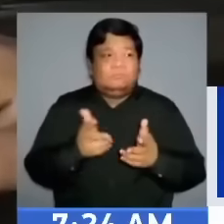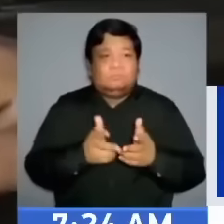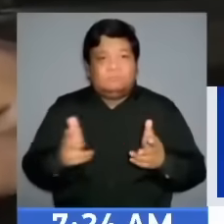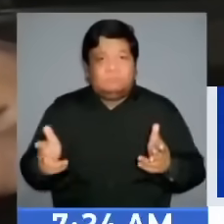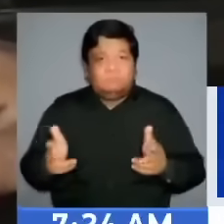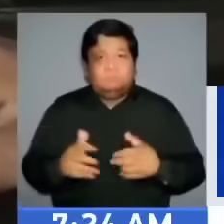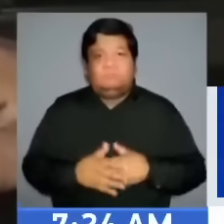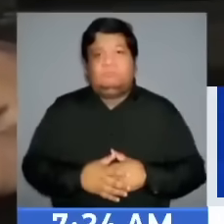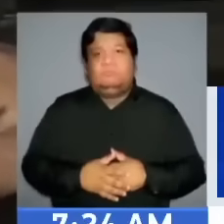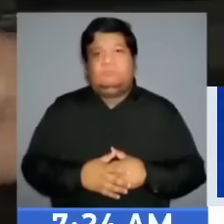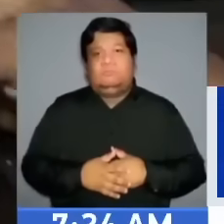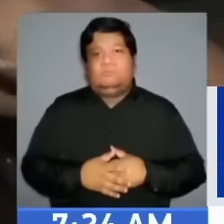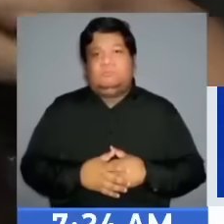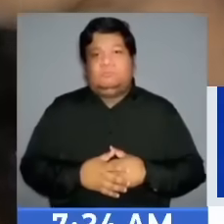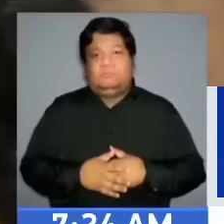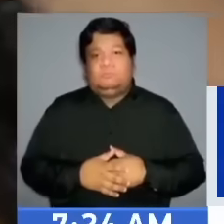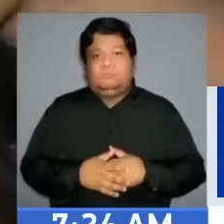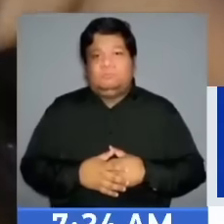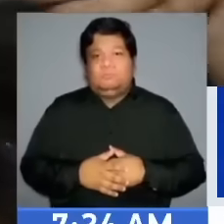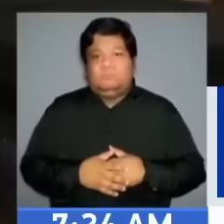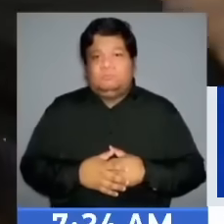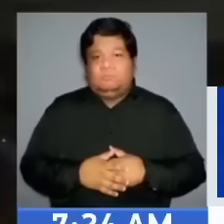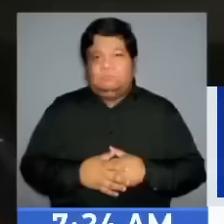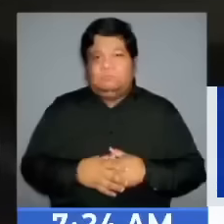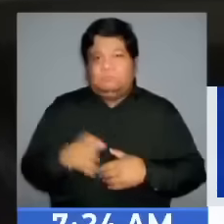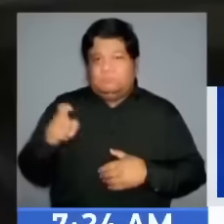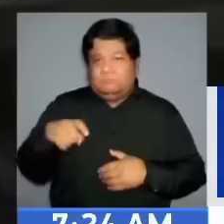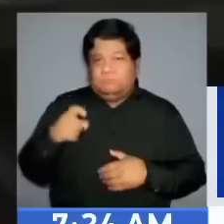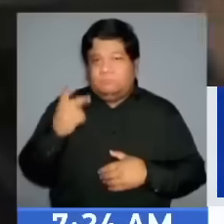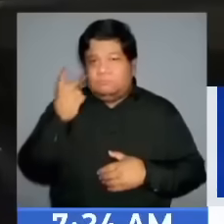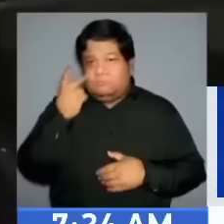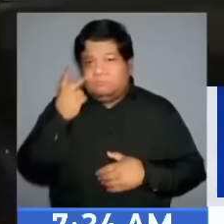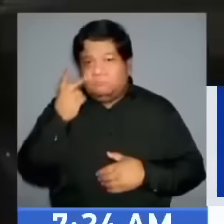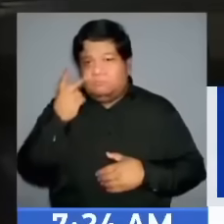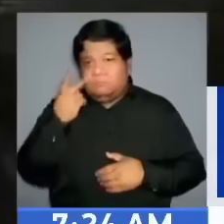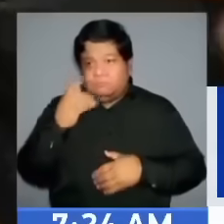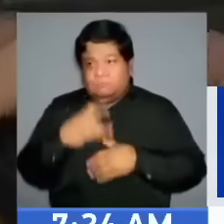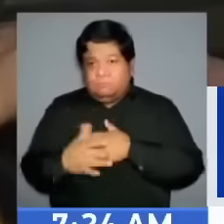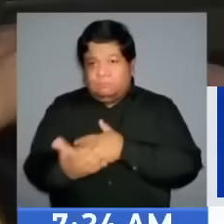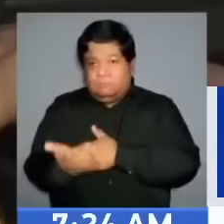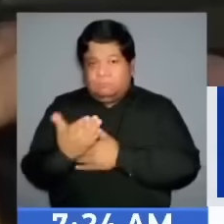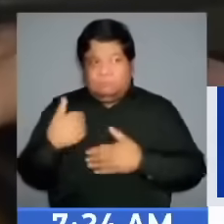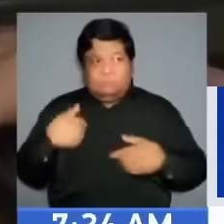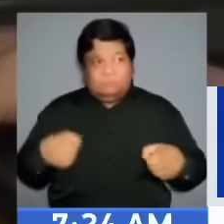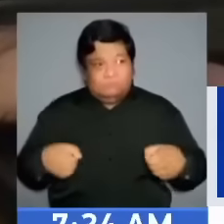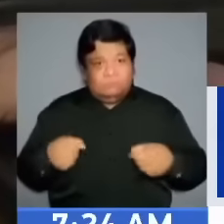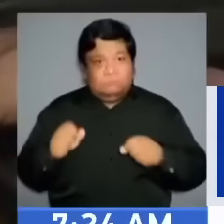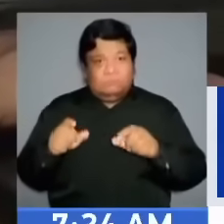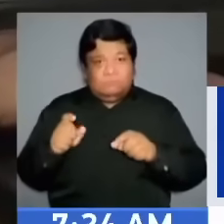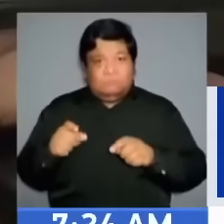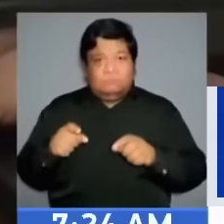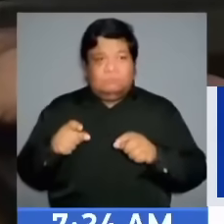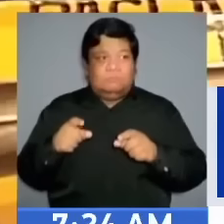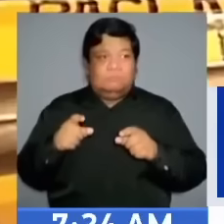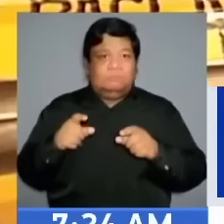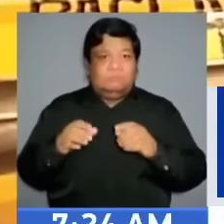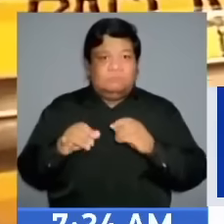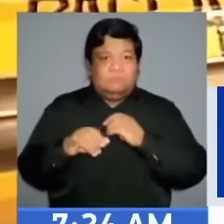ano. Dapat itingnan mo lang. Sa madaling araw may timba-timbang isda, isasakay sa'yo. Ikaw naman naka-aircon ka, pasakay mo ba